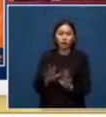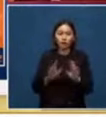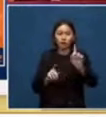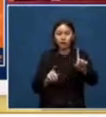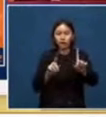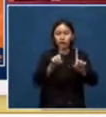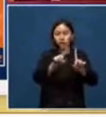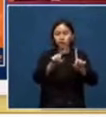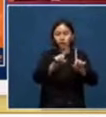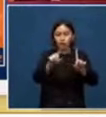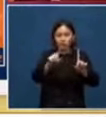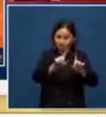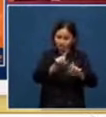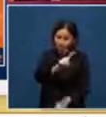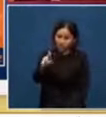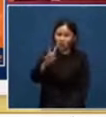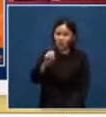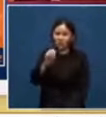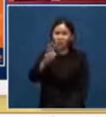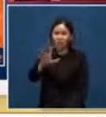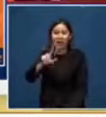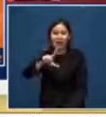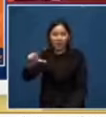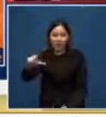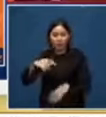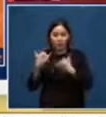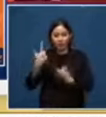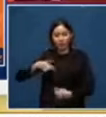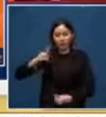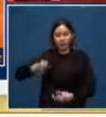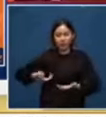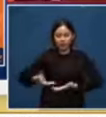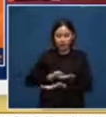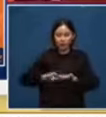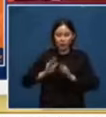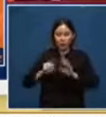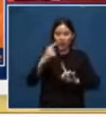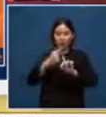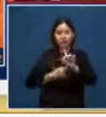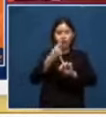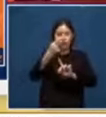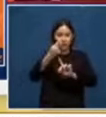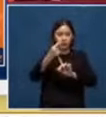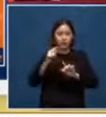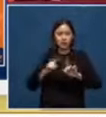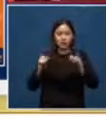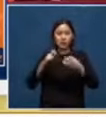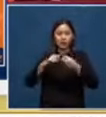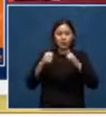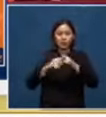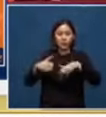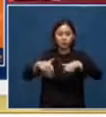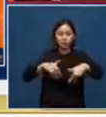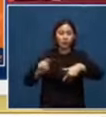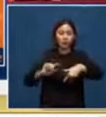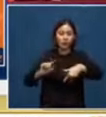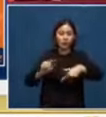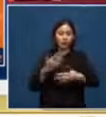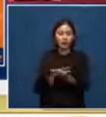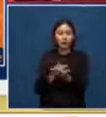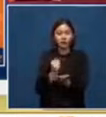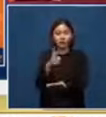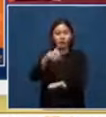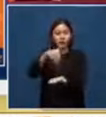ล้านบาทตอนนี้คดีอยู่ในชั้นศาลจะไกล่เกลี่ยกันอีกในช่วงมกราคมแต่ปัญหาของชาวบ้านคือค่าส่วนกลาง